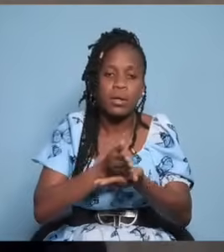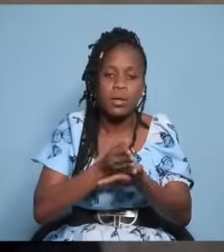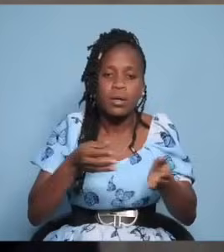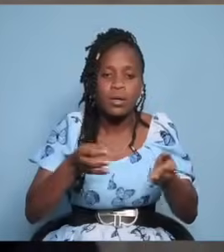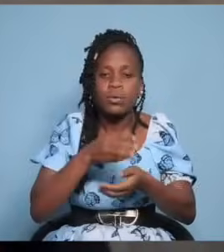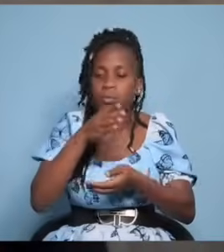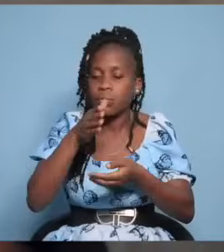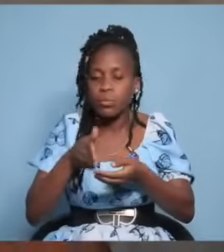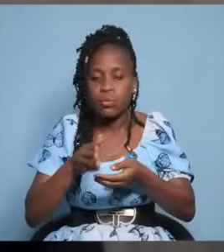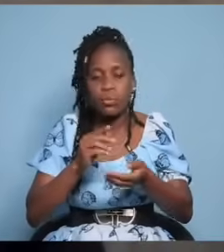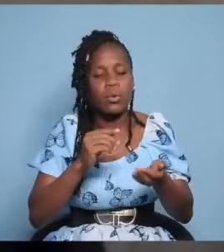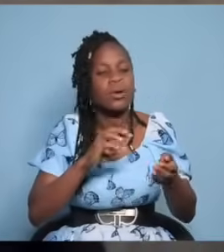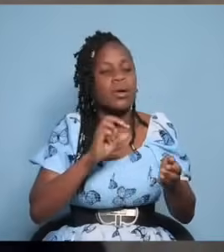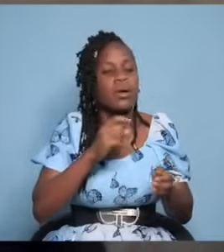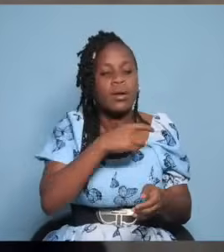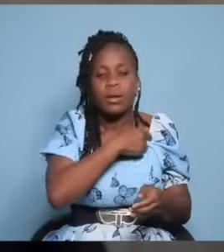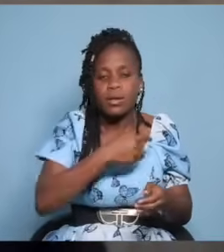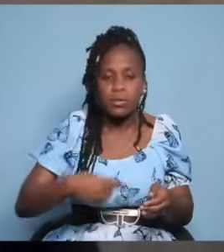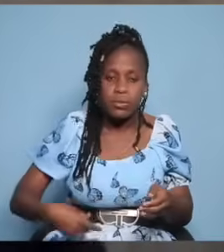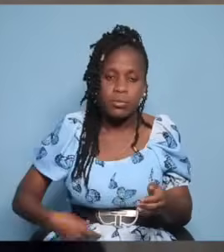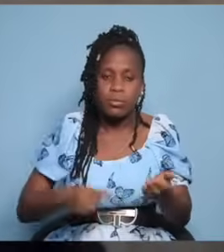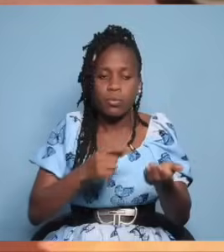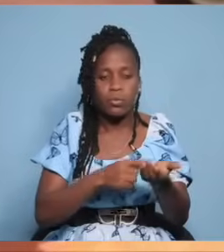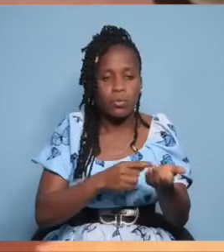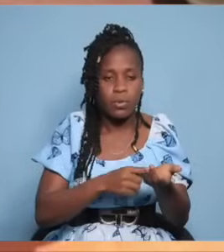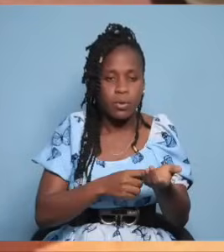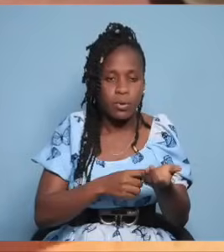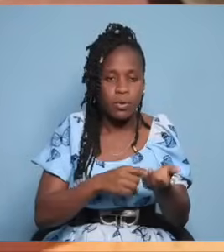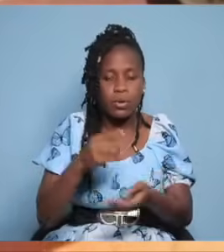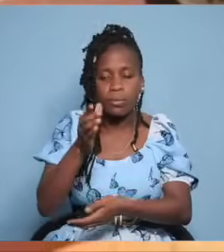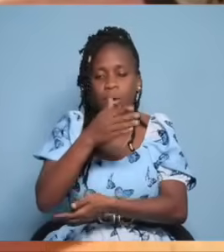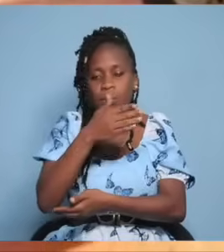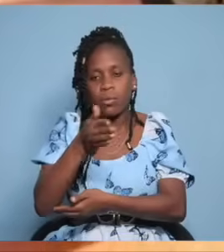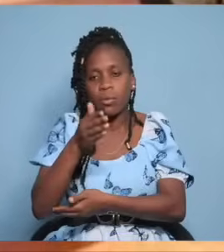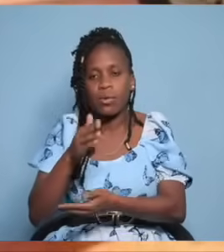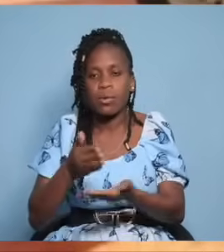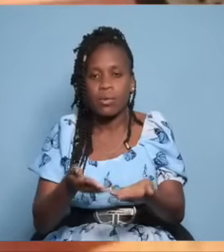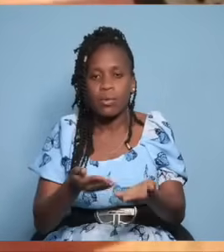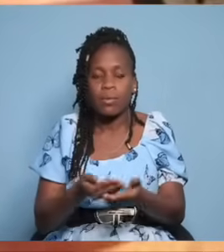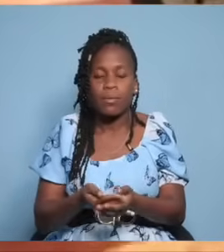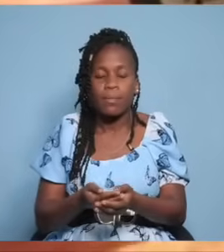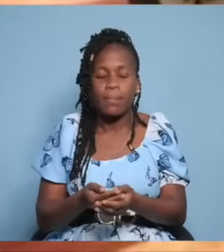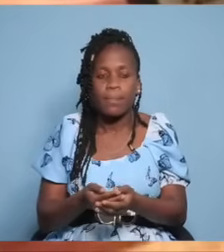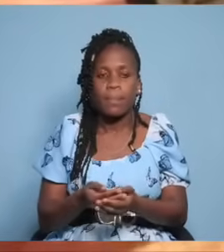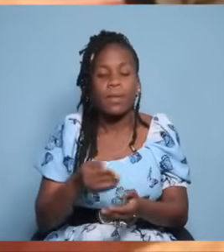mabalozi na makamu wa rais wa Sudani. Je, kuna haja watu hao kuhusianishwa?